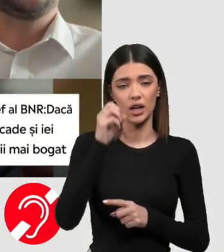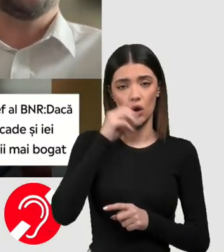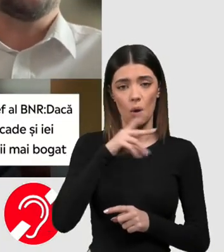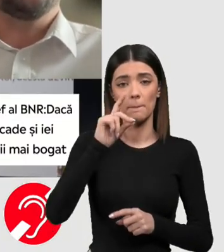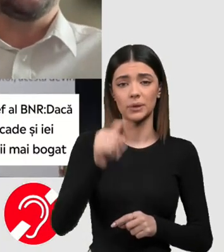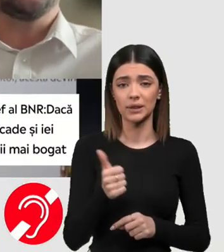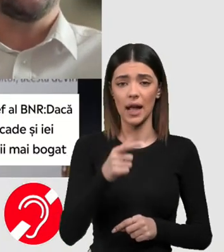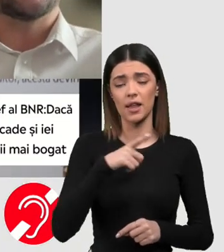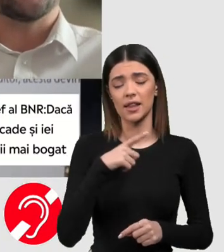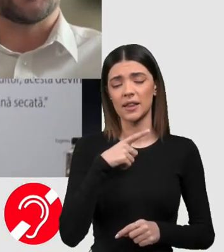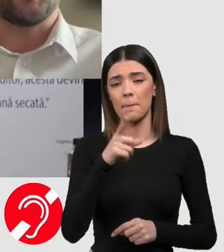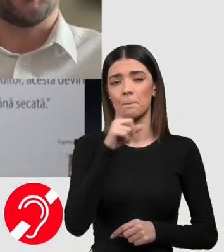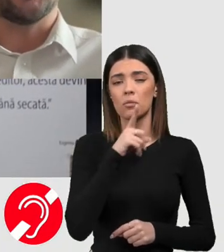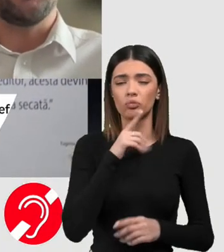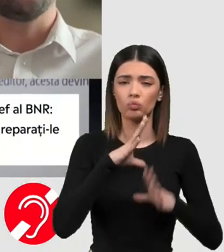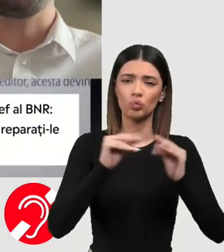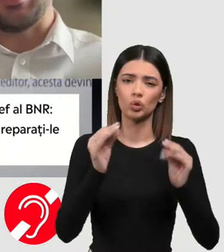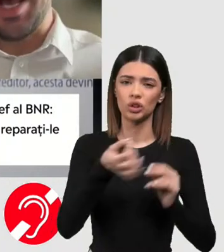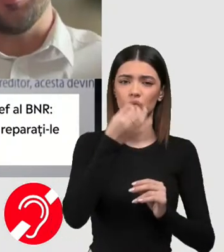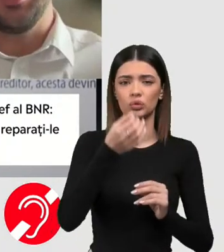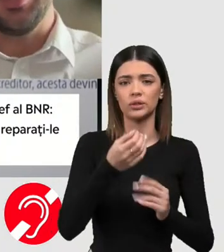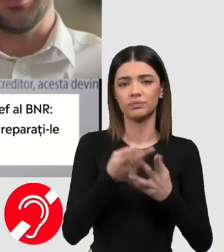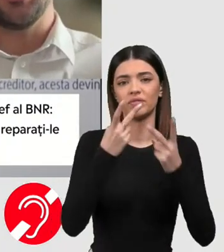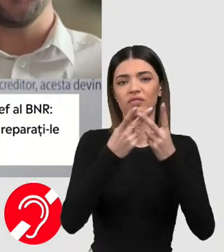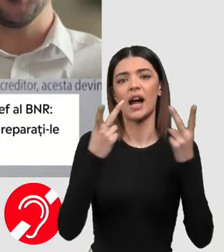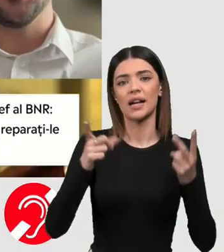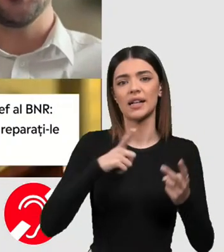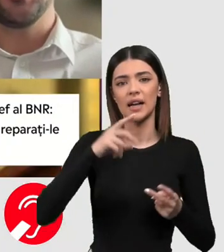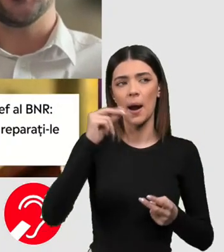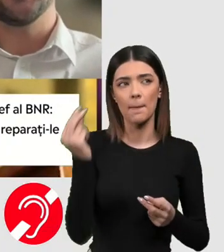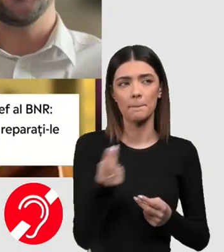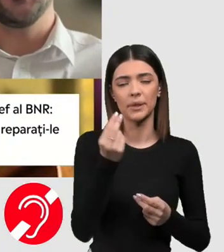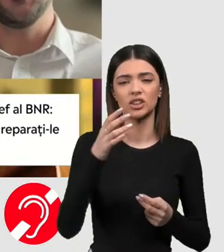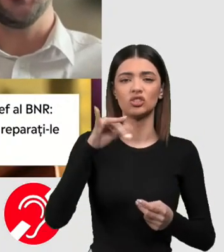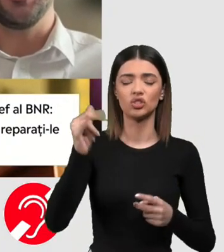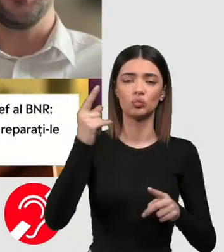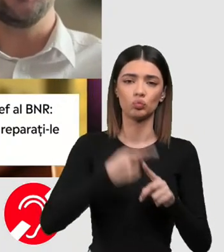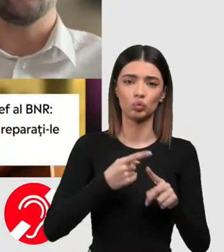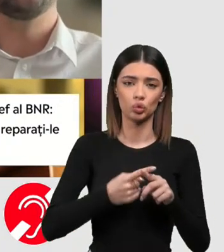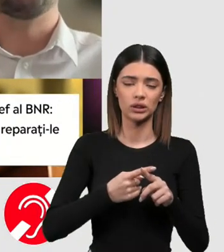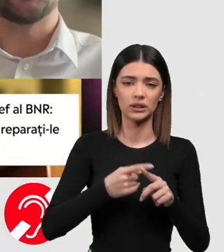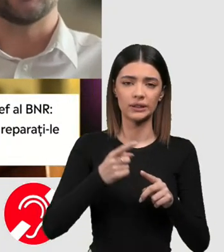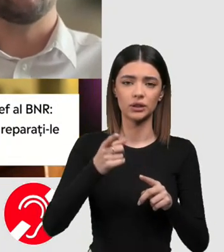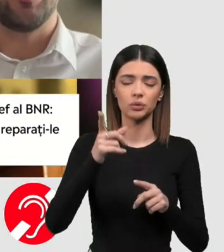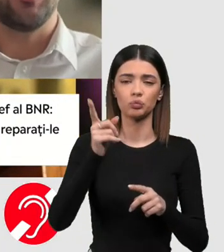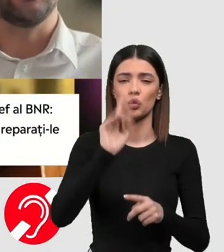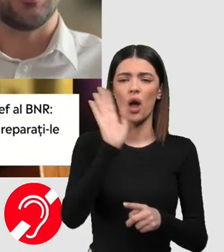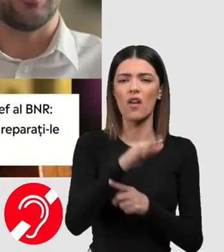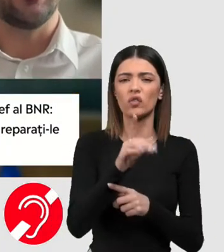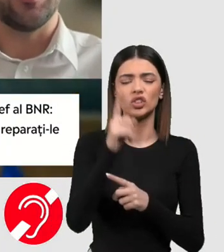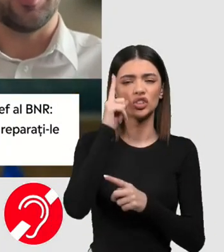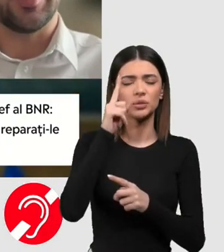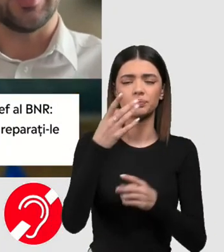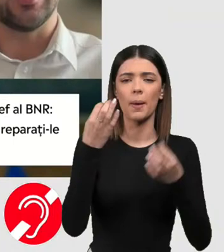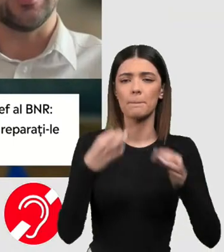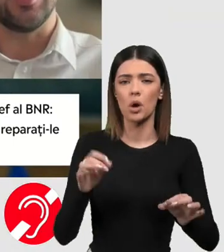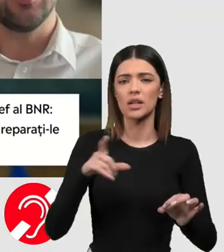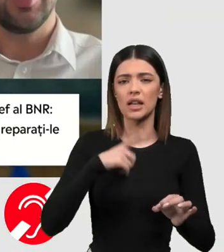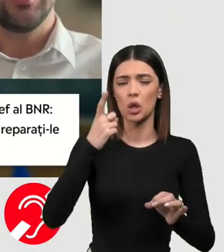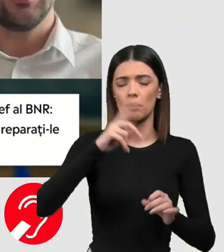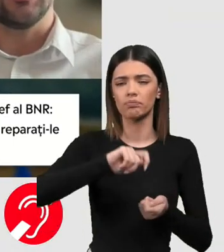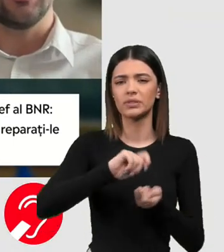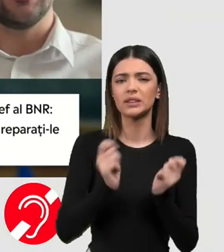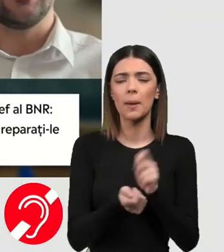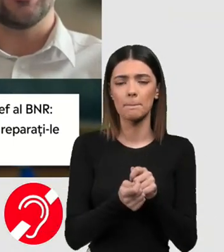e sigur un pic exagerat spunem că trăim prea bine, dar n-au fost chiar vorbe lui, este o reinterpretare,